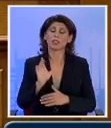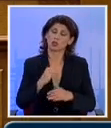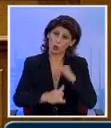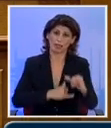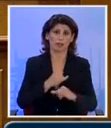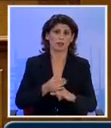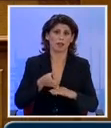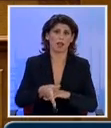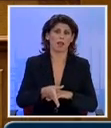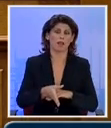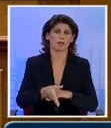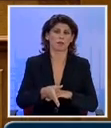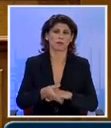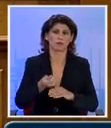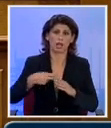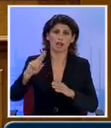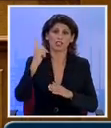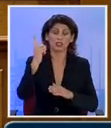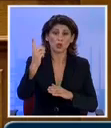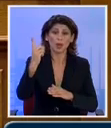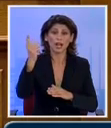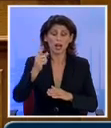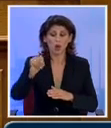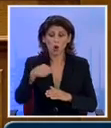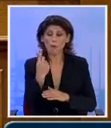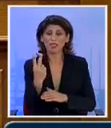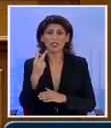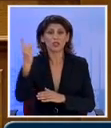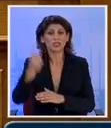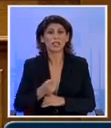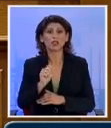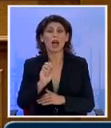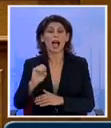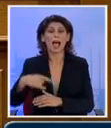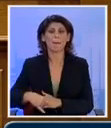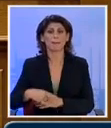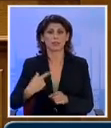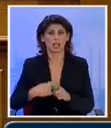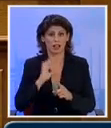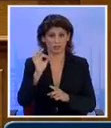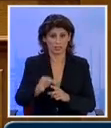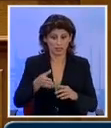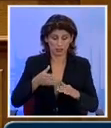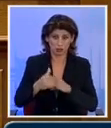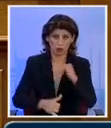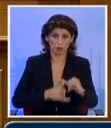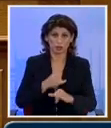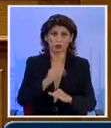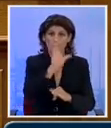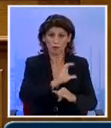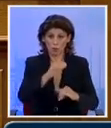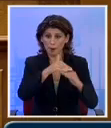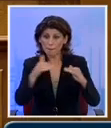ευρυζωνικότητας αυξάνει το ΑΕΠ μιας χώρας κατά 1,2%. Και αν η Ελλάδα φτάσει στα επίπεδα διείσδυσης του ευρωπαϊκού μέσου